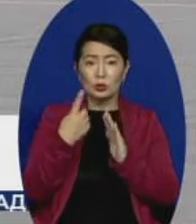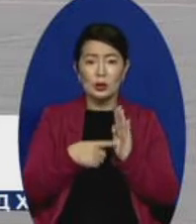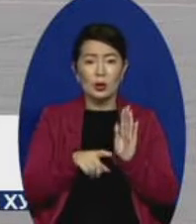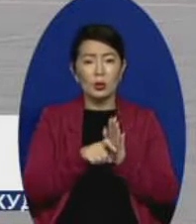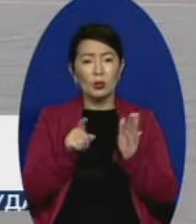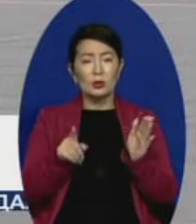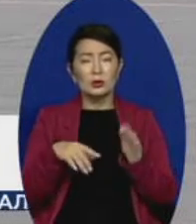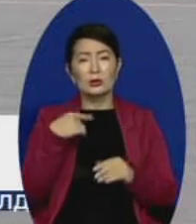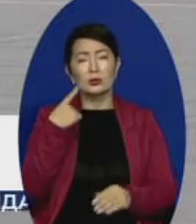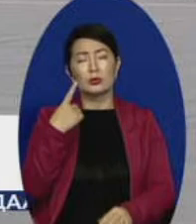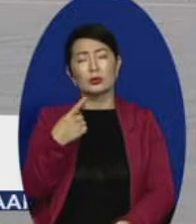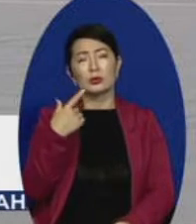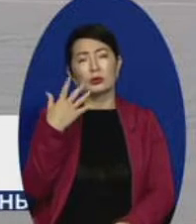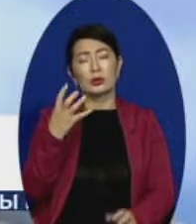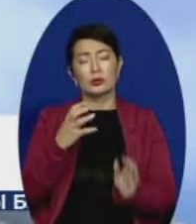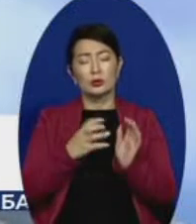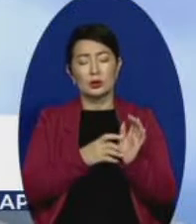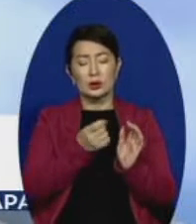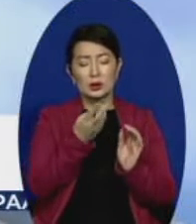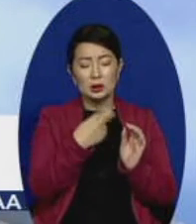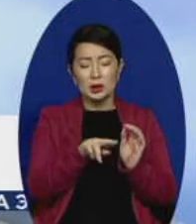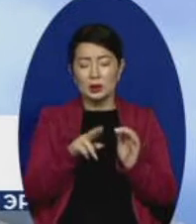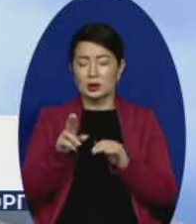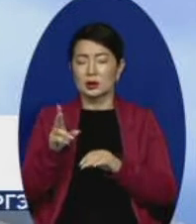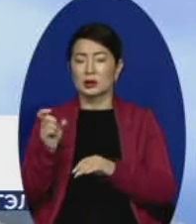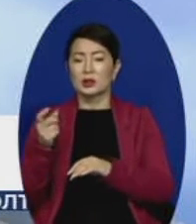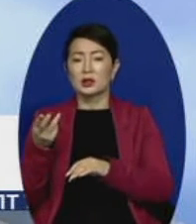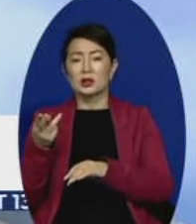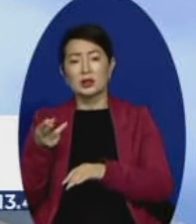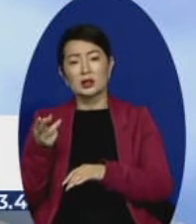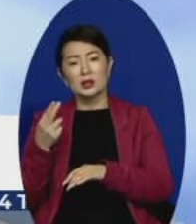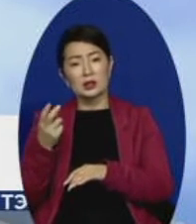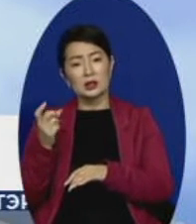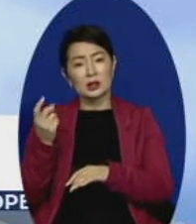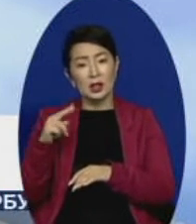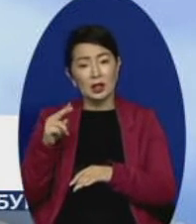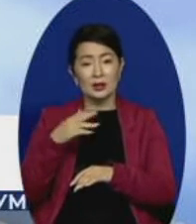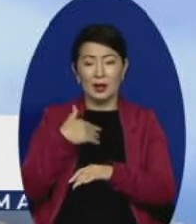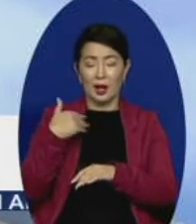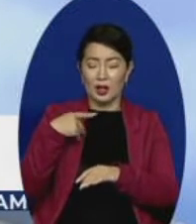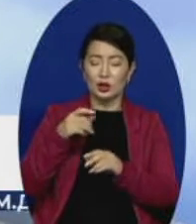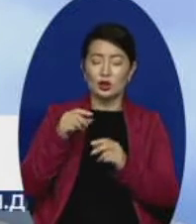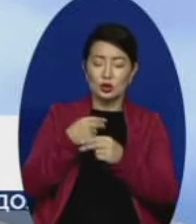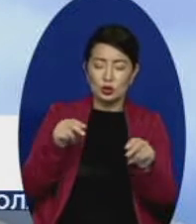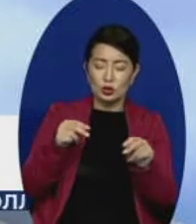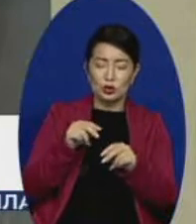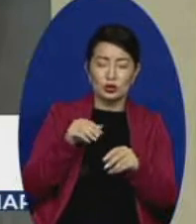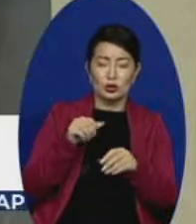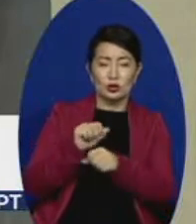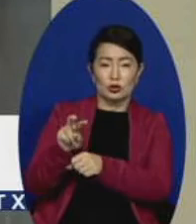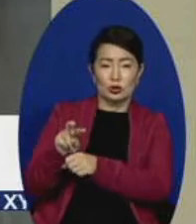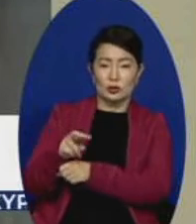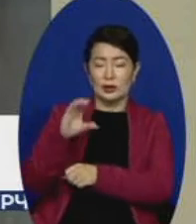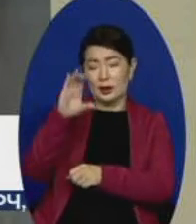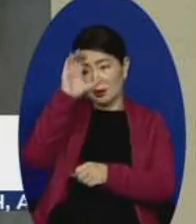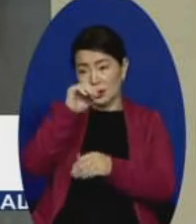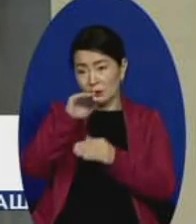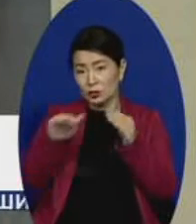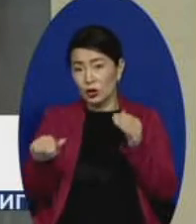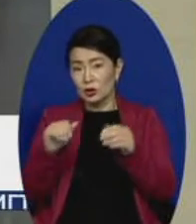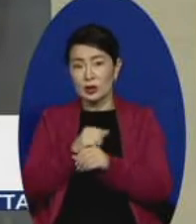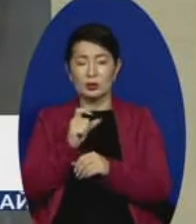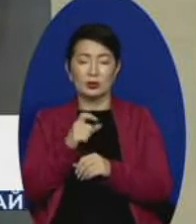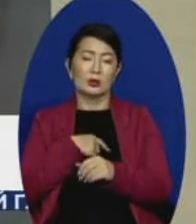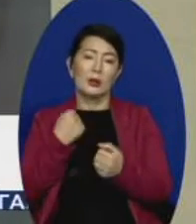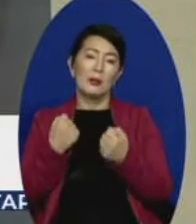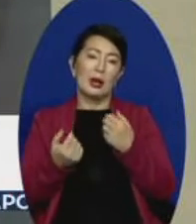хугацаанд нийтдээ 159 дэд тэргүүндэд орлогч зарах зөвлөхийг чөлөөлж сайдаас доош төвчны албан тушаалтан автомашин хэрэглэхийг